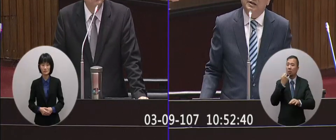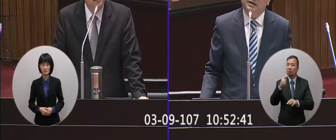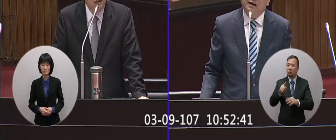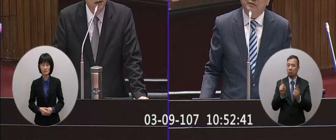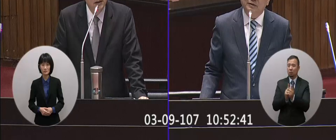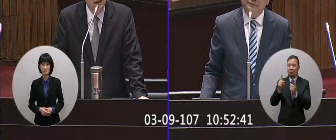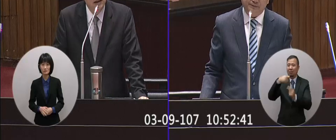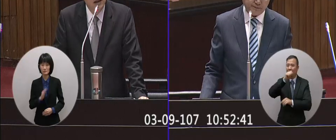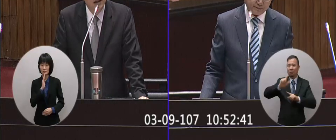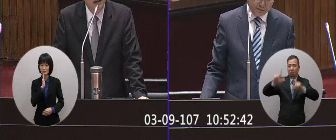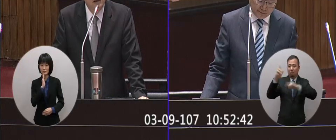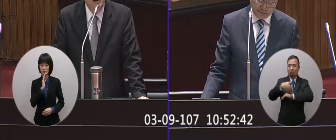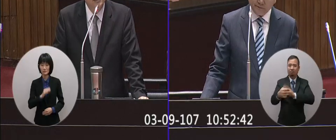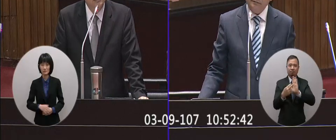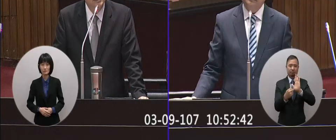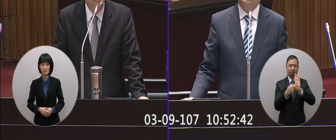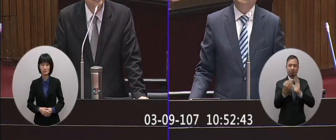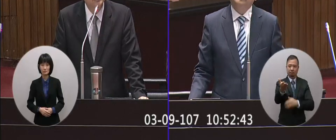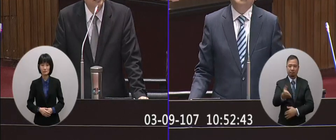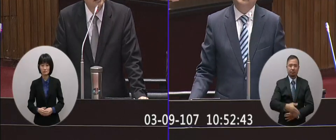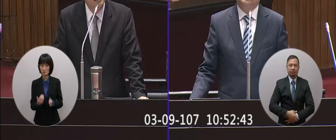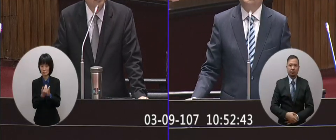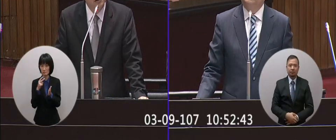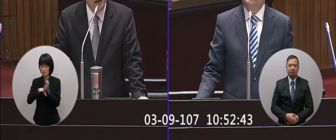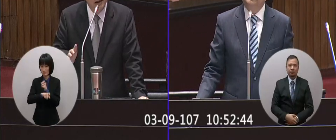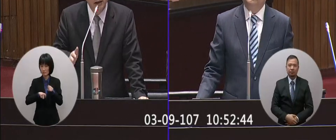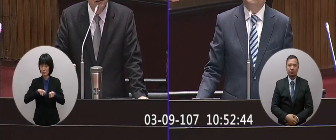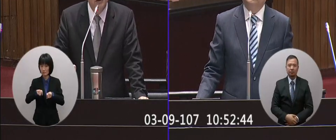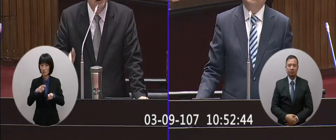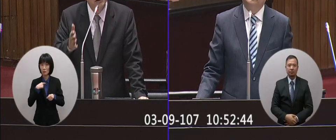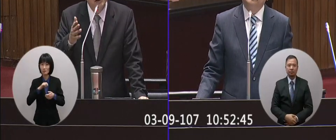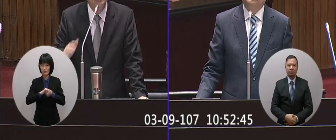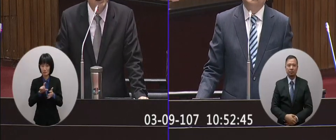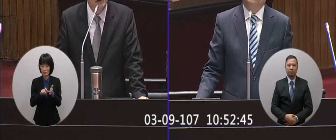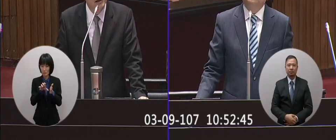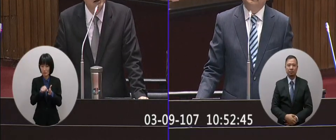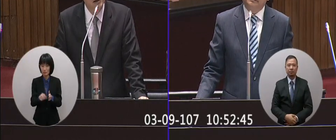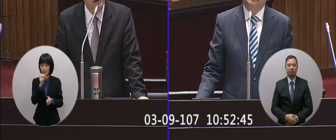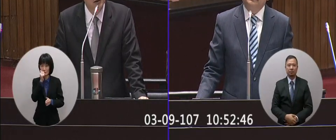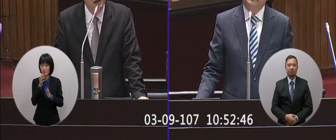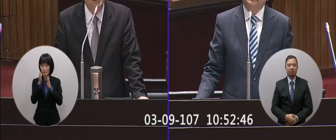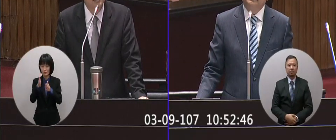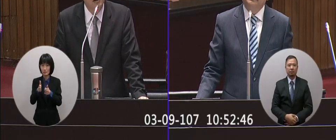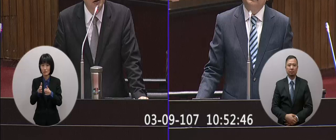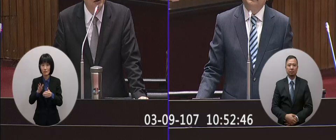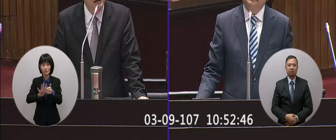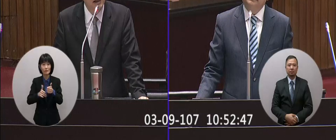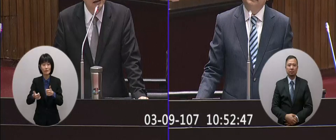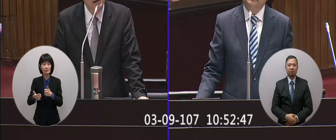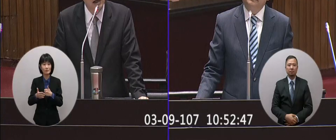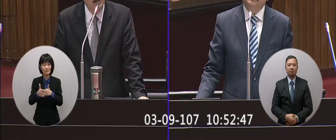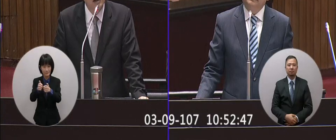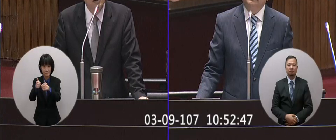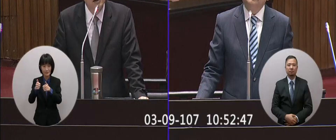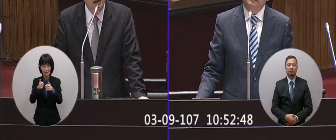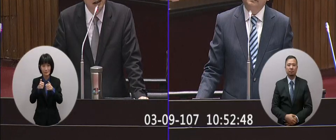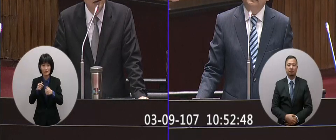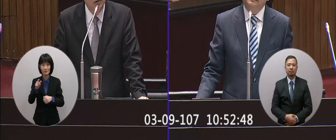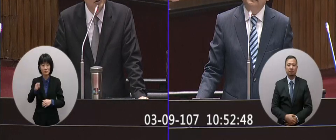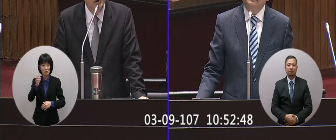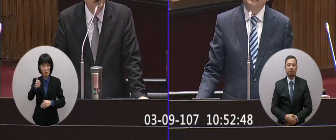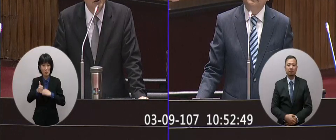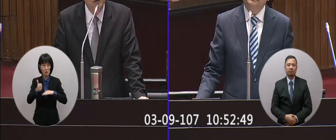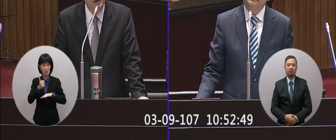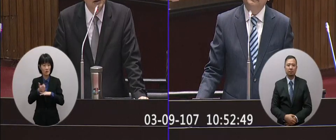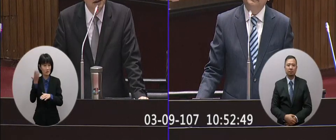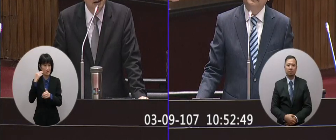亲来说明一下？ 是，谈到前瞻基础建设，我一定要利用这机会，特别感谢刘委员哈。刘委员是干事长啊，当